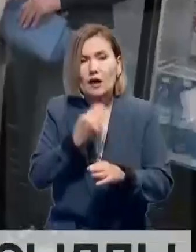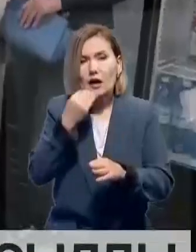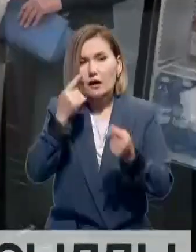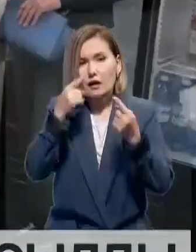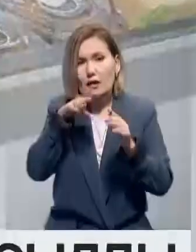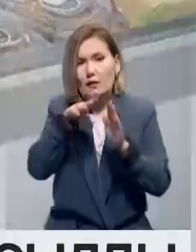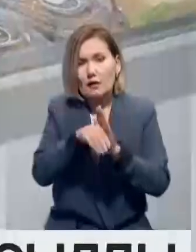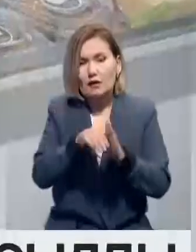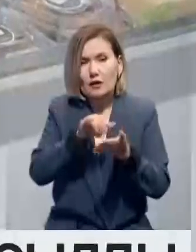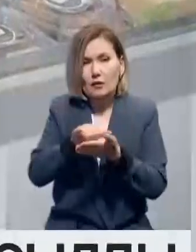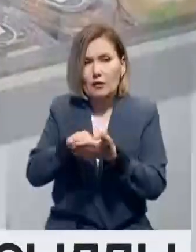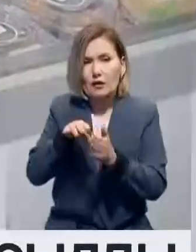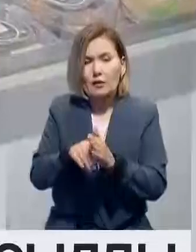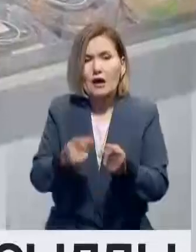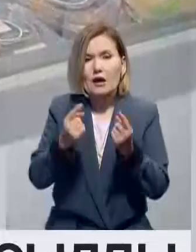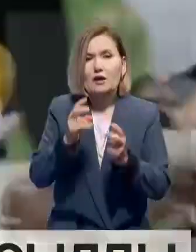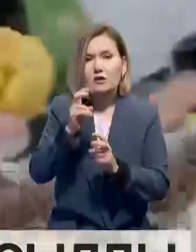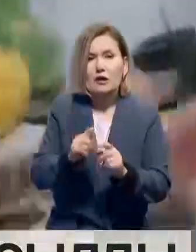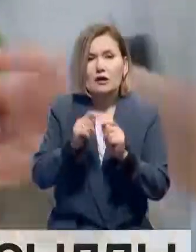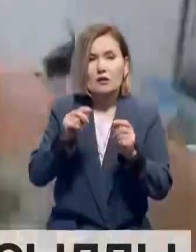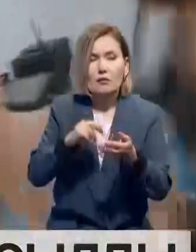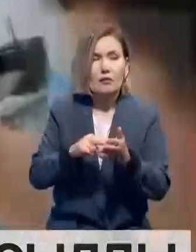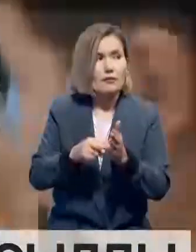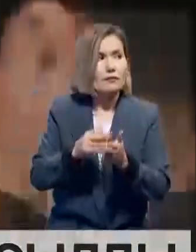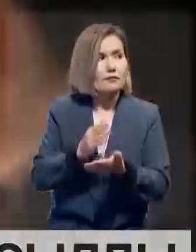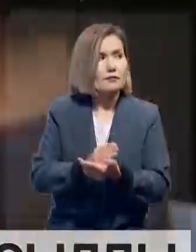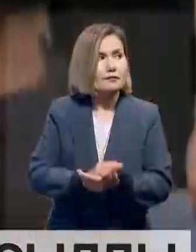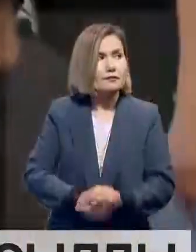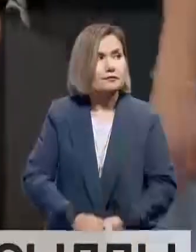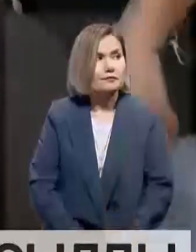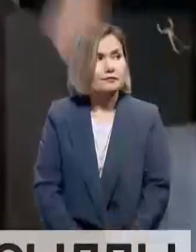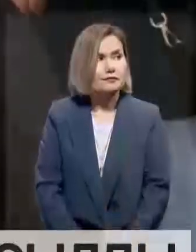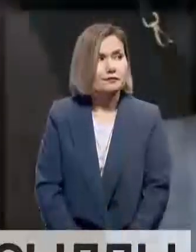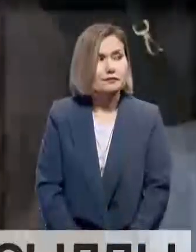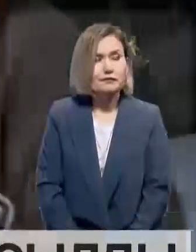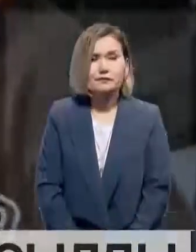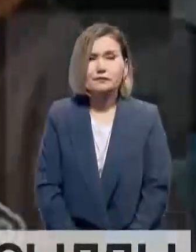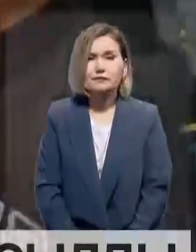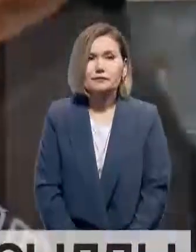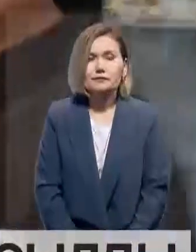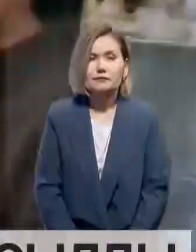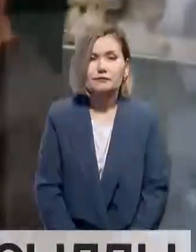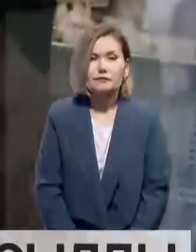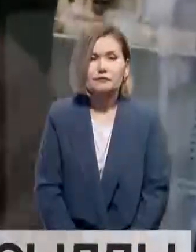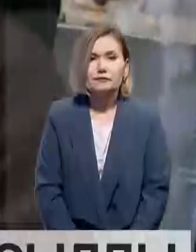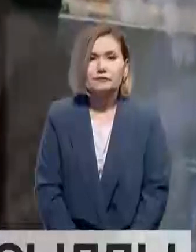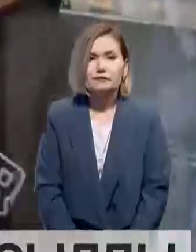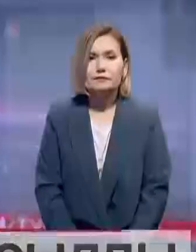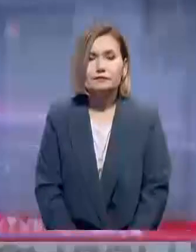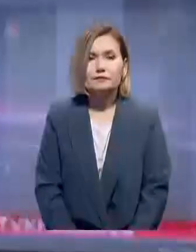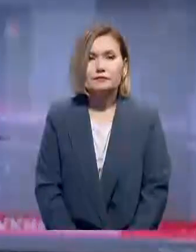технологияларға негізделген әрі цех ашу. Марал Есімханова және Марат Игіліков, Хабар 24, Павлодар.